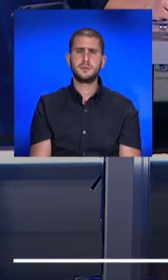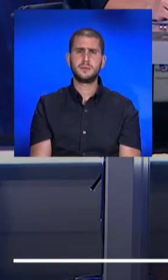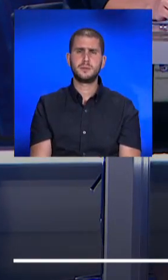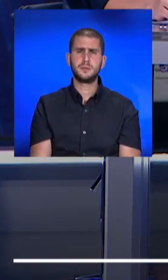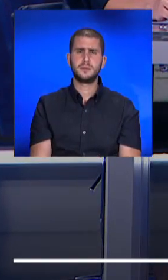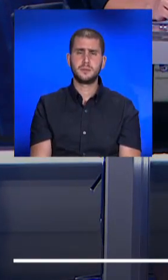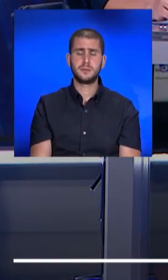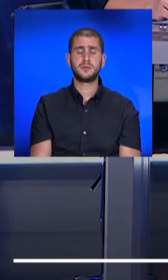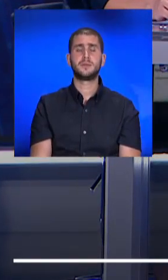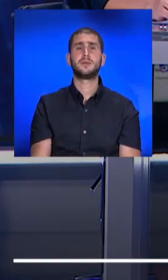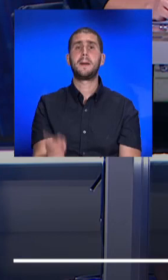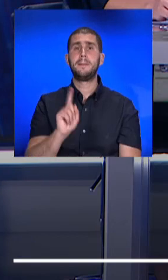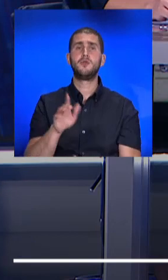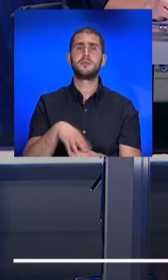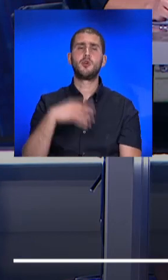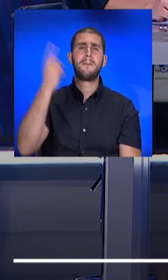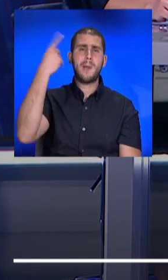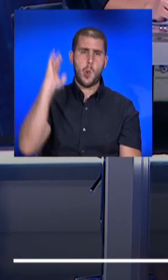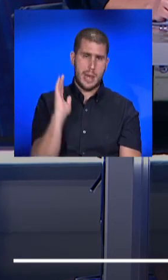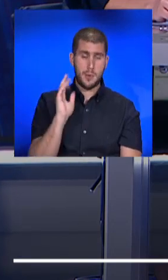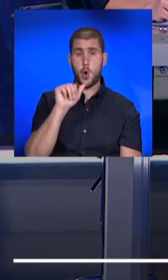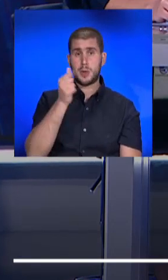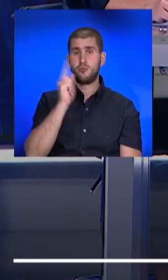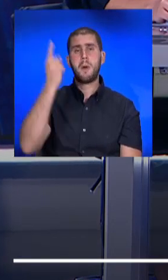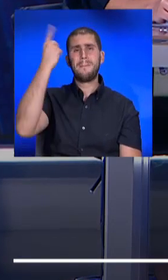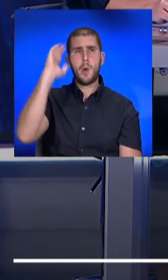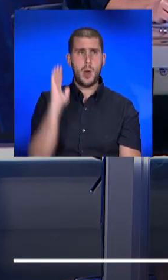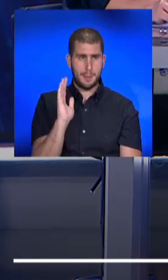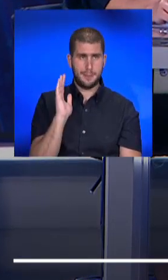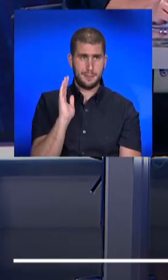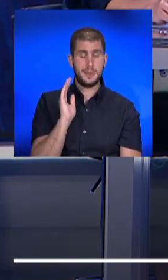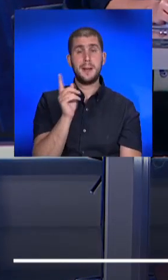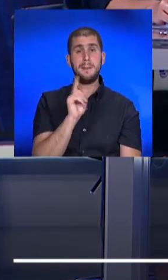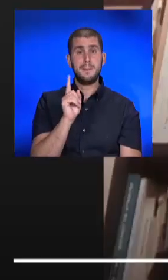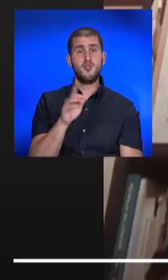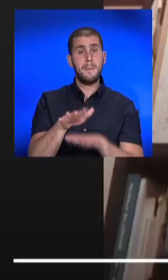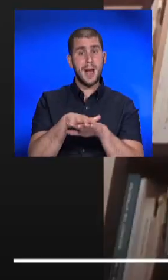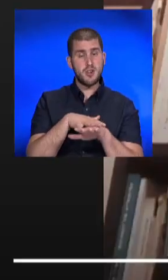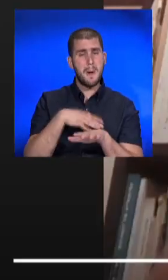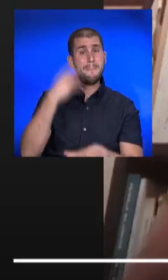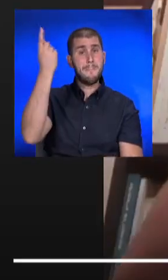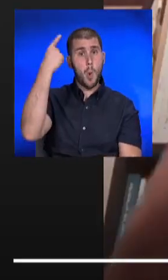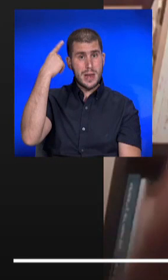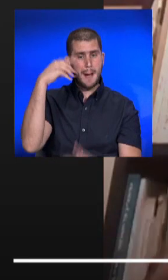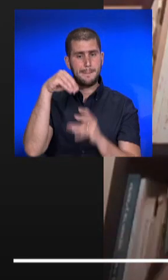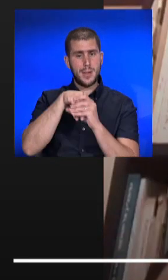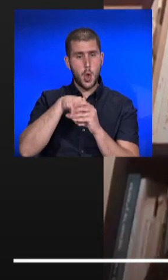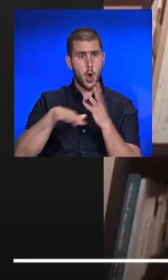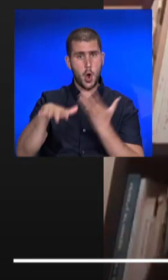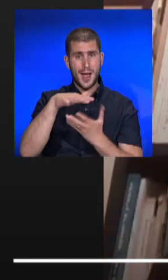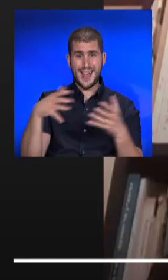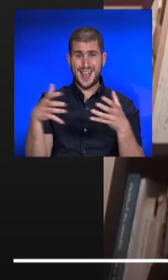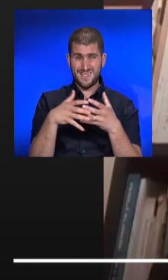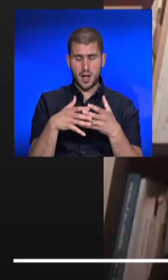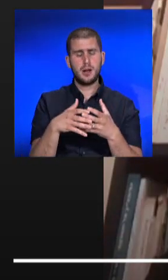את מי שמאוים. קודם כל את מי שמאוים. מי שמרגיש מאוים בחברה. זאת